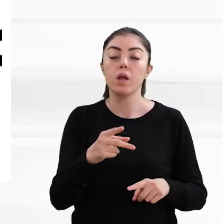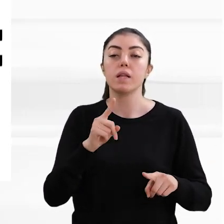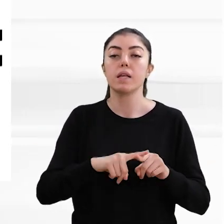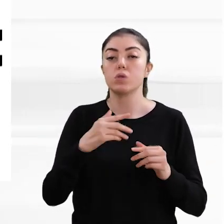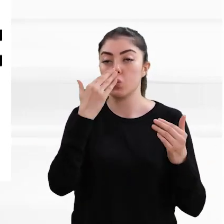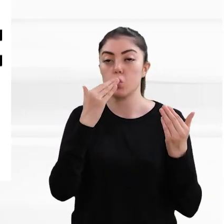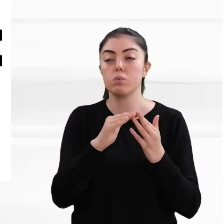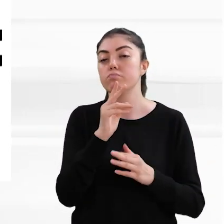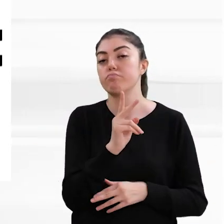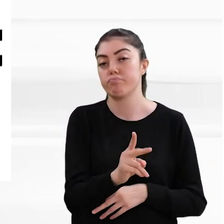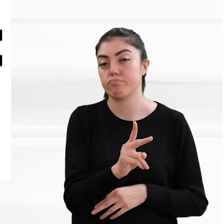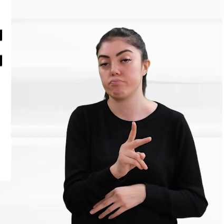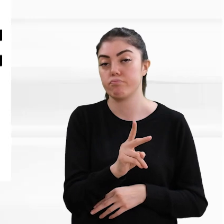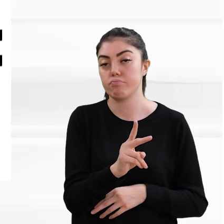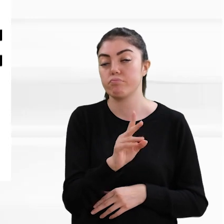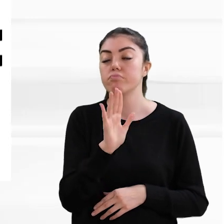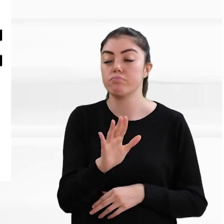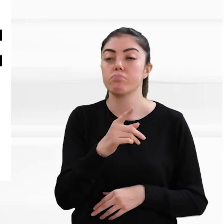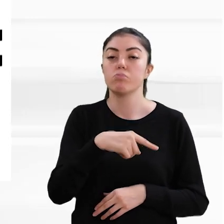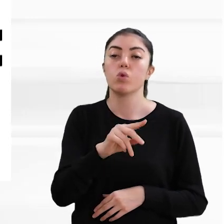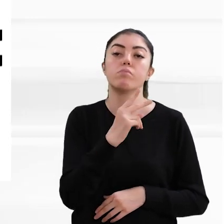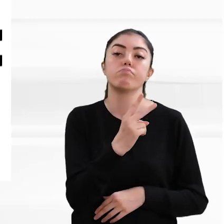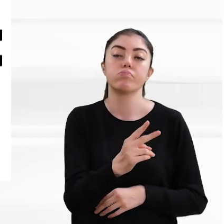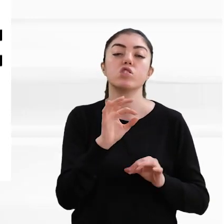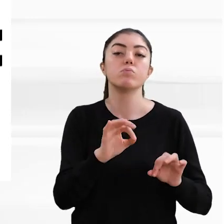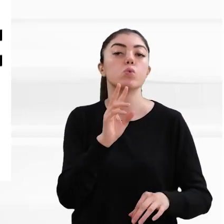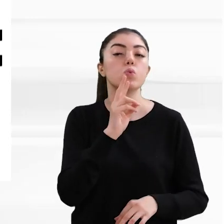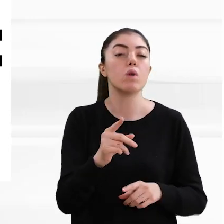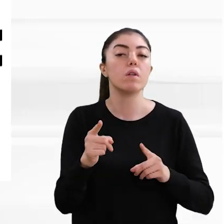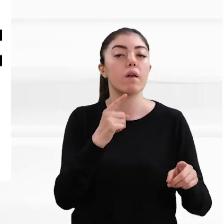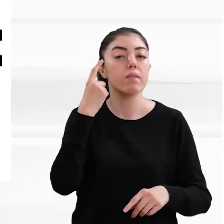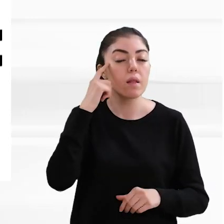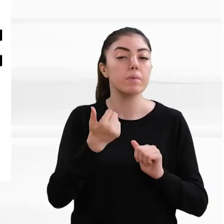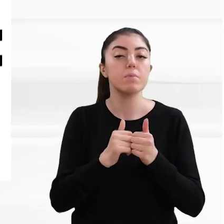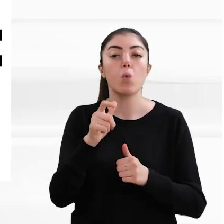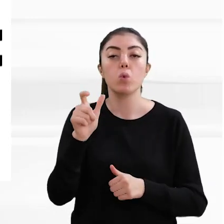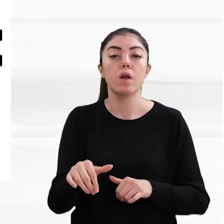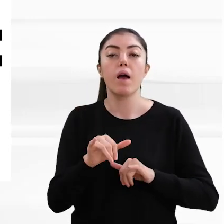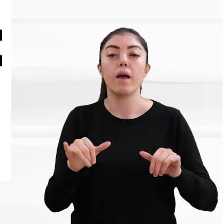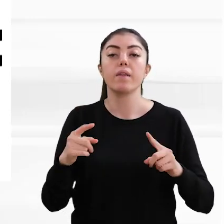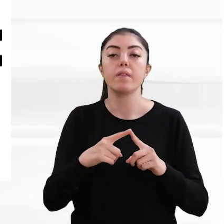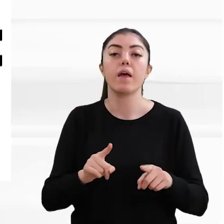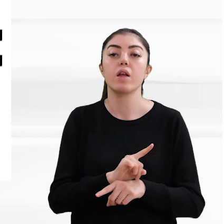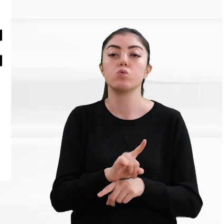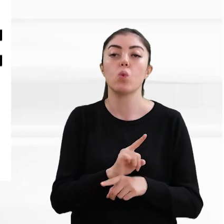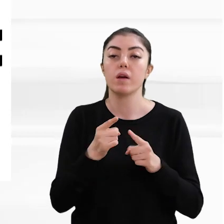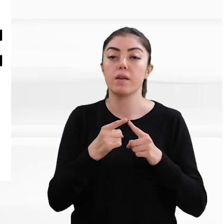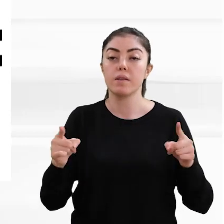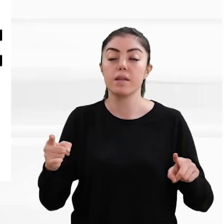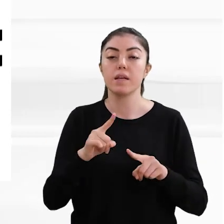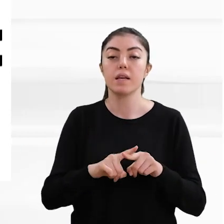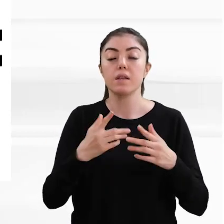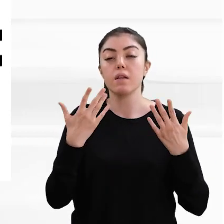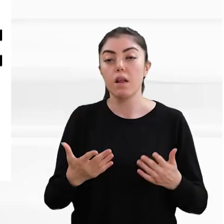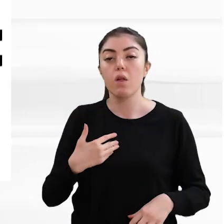x kadardır. Burası. Bakın bu arada sporcu da aynı T sürede yatayda x kadar